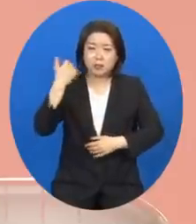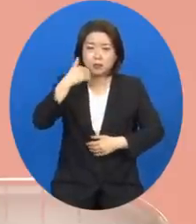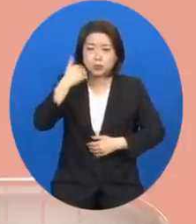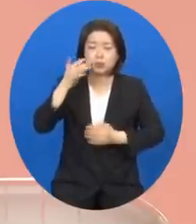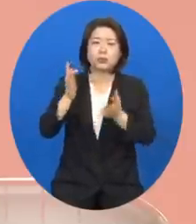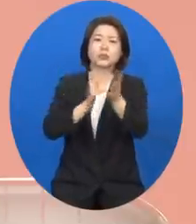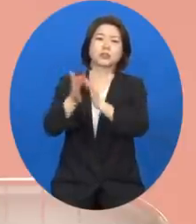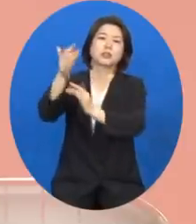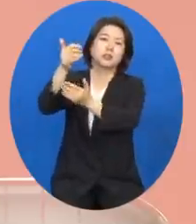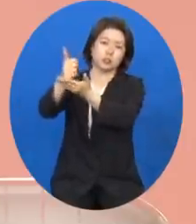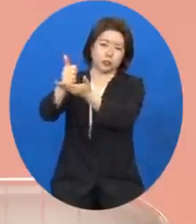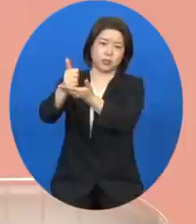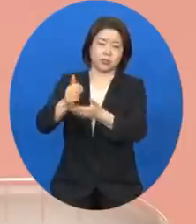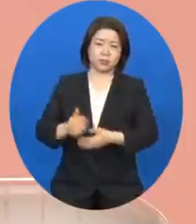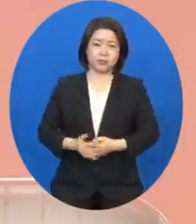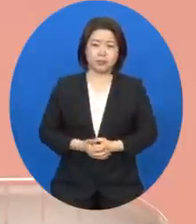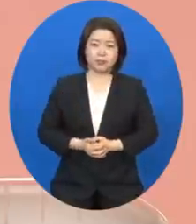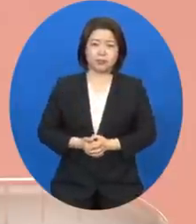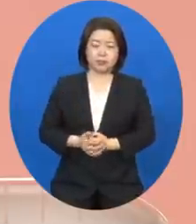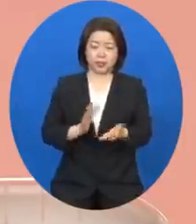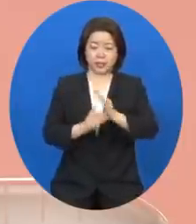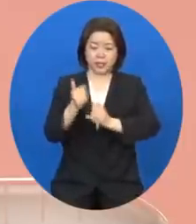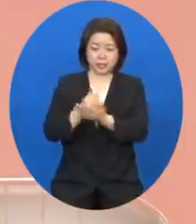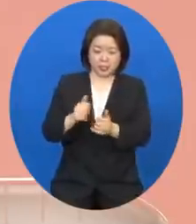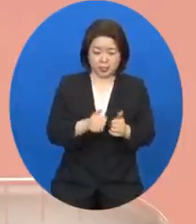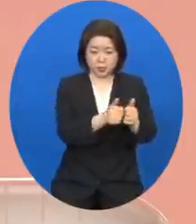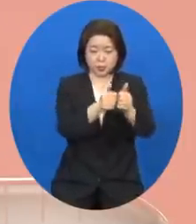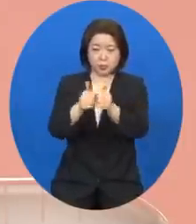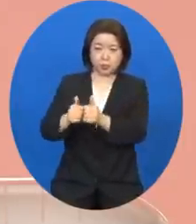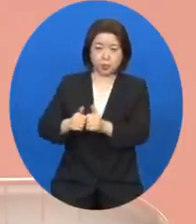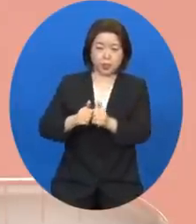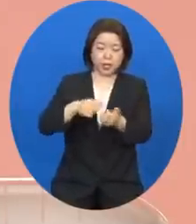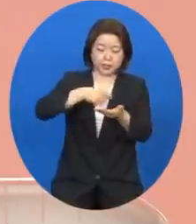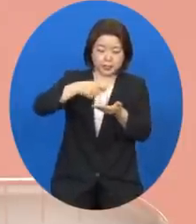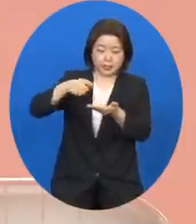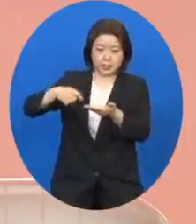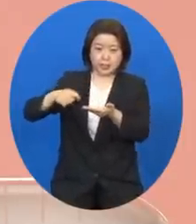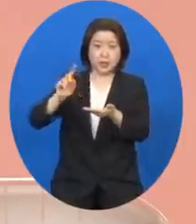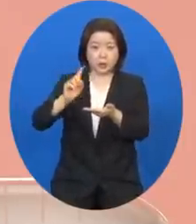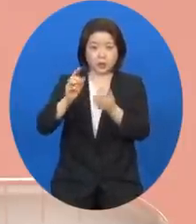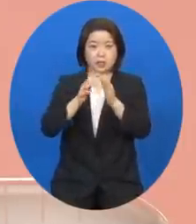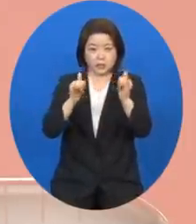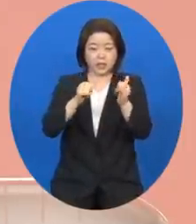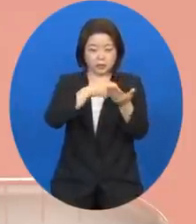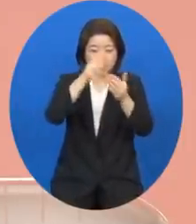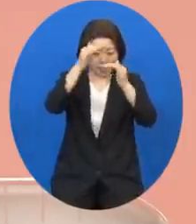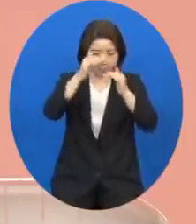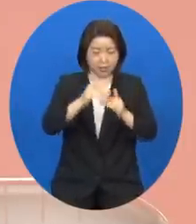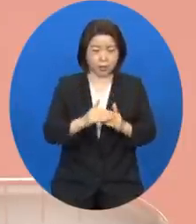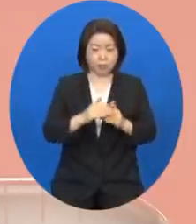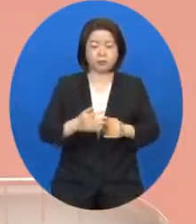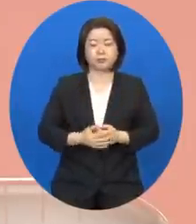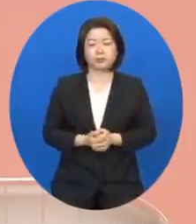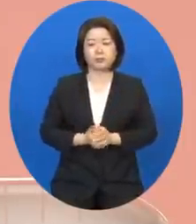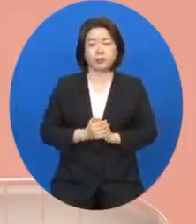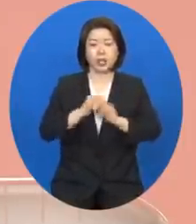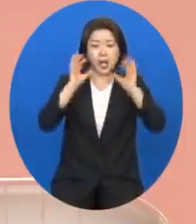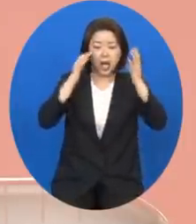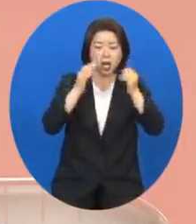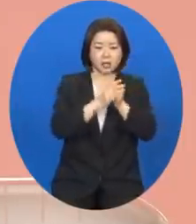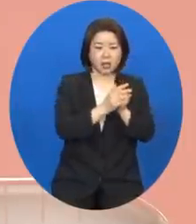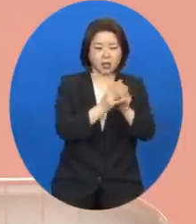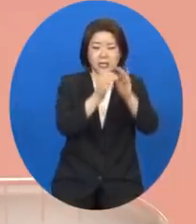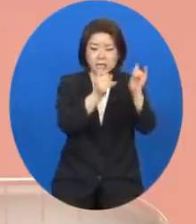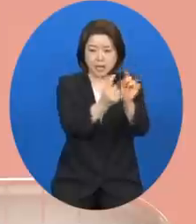예수님이시니까. 예수 동행일기를 쓰신 어느 교우분의 일기입니다. 아이의 대인관계